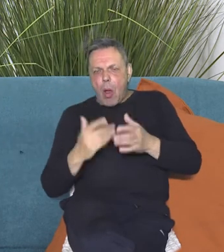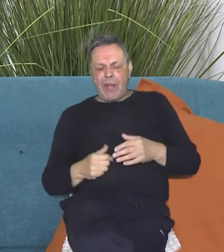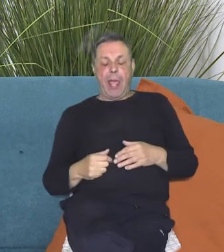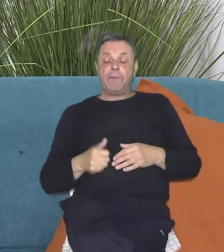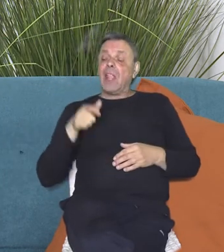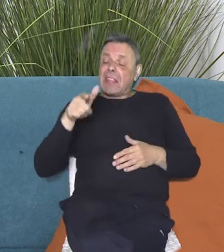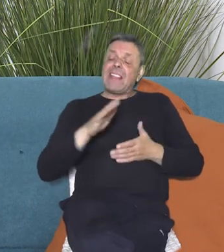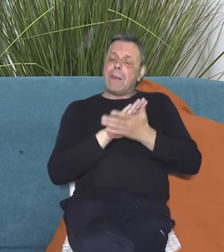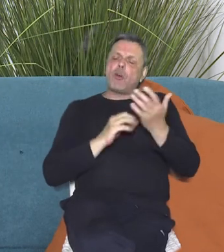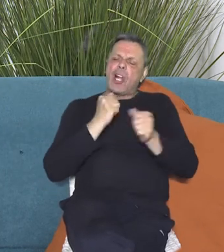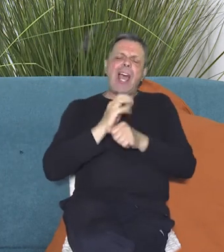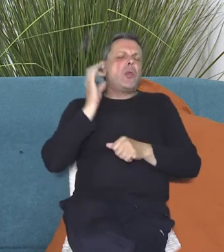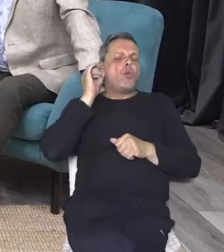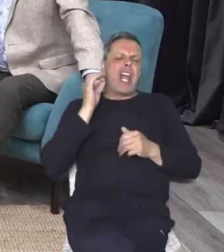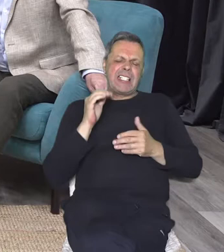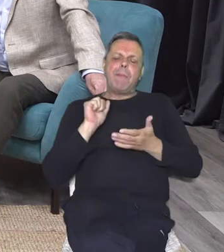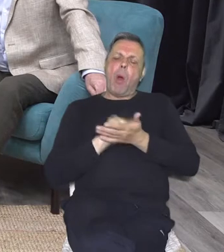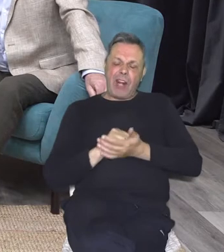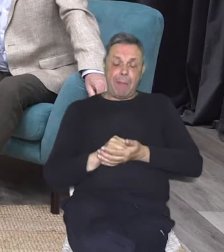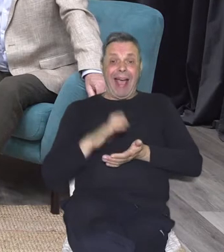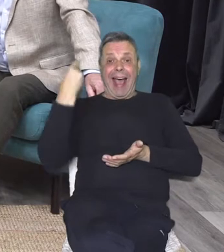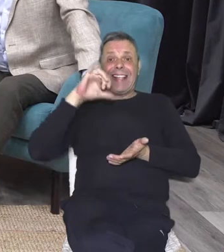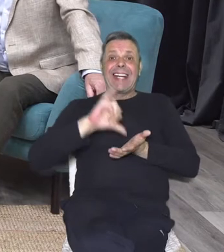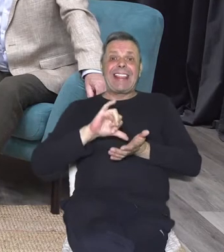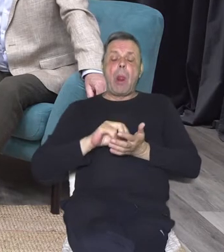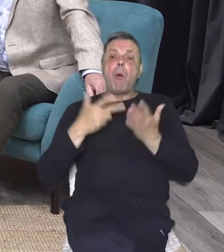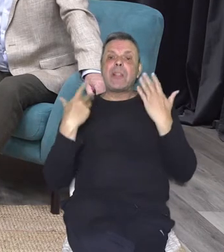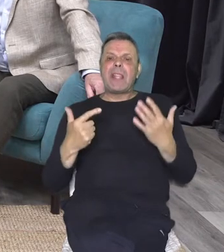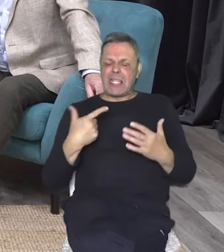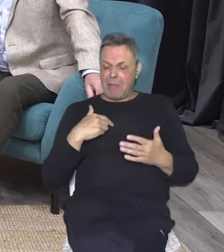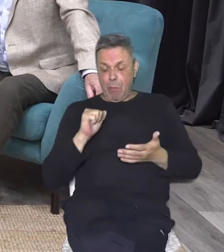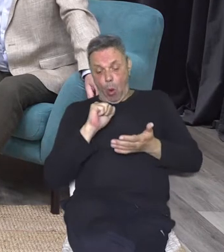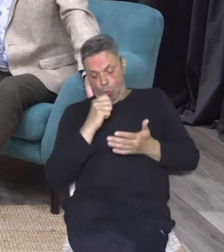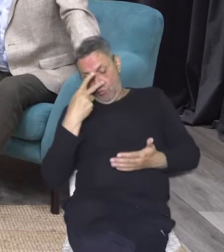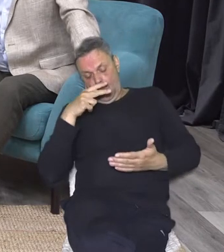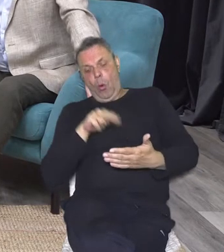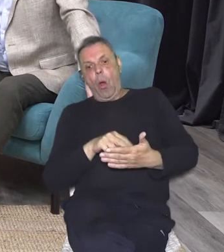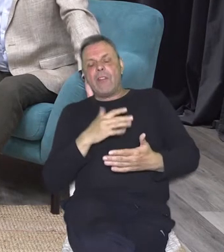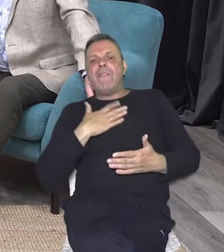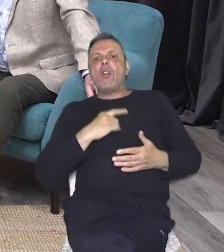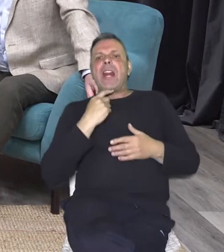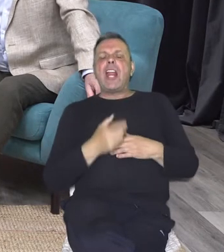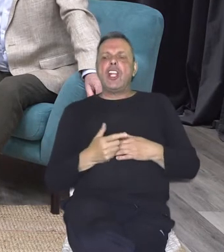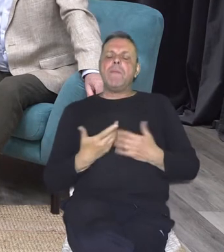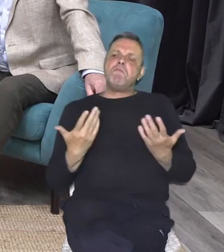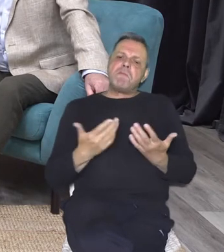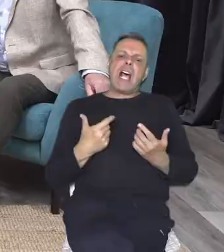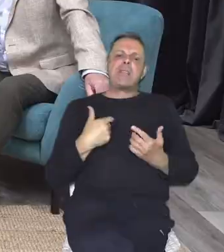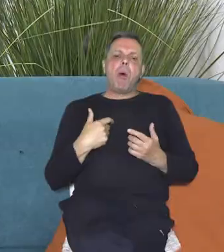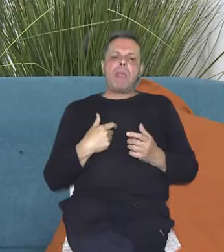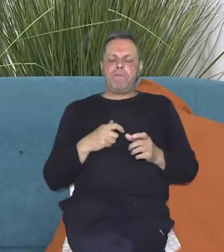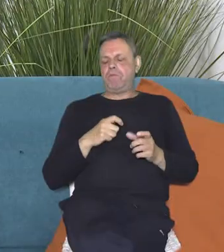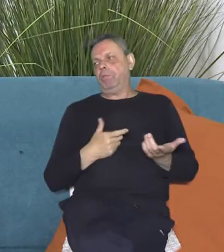raditi u ženskim novinama. A tada, sredinom 80-ih, mi smo u novinama smo voljeli reći da se